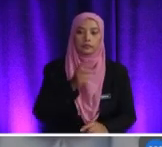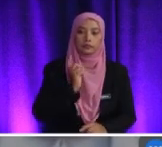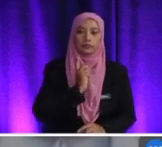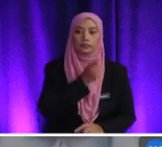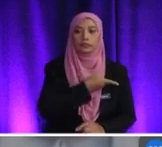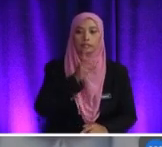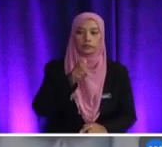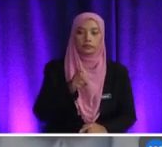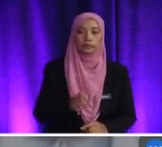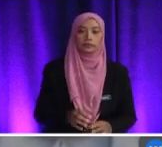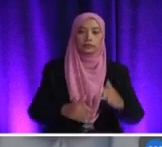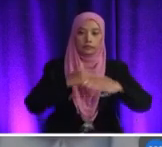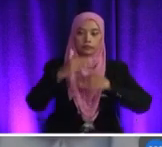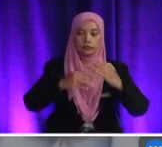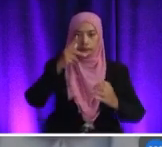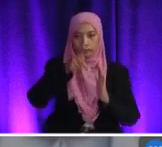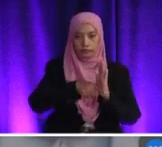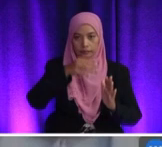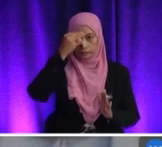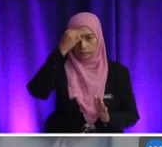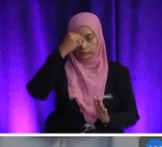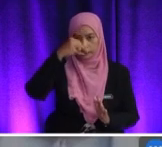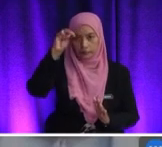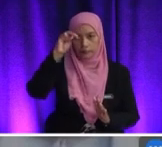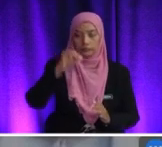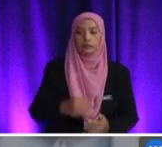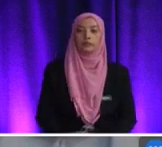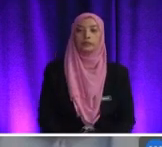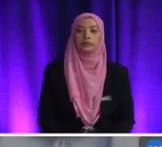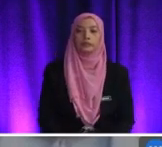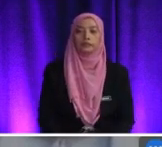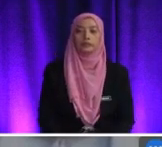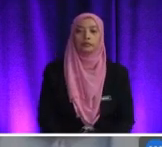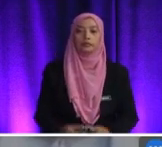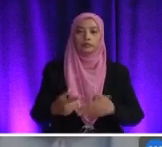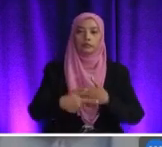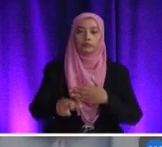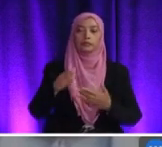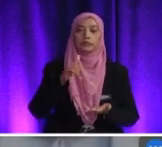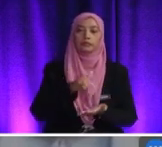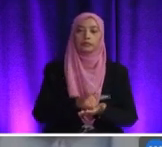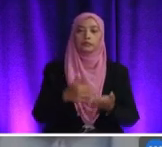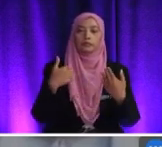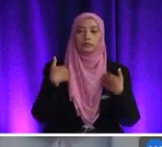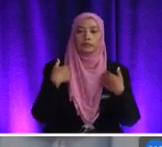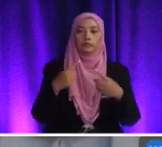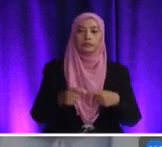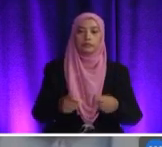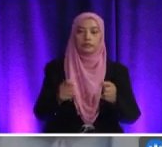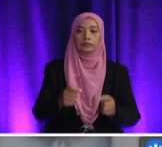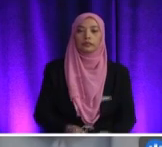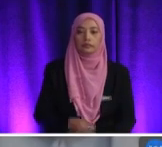boleh pasaran diri akhir sekali kami dapat mengetahui petua untuk meningkatkan kebebasan diri sebelum menempuh 6 ke cair